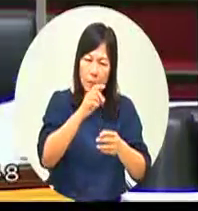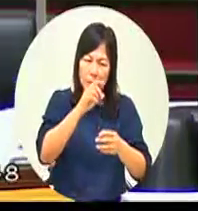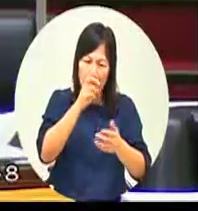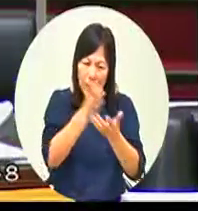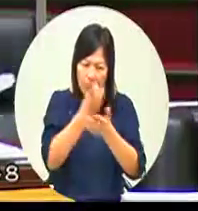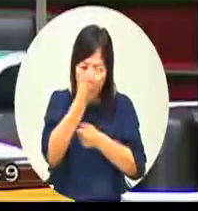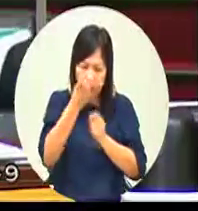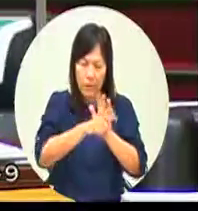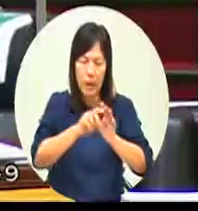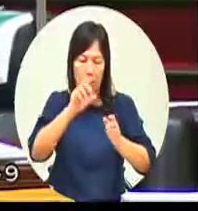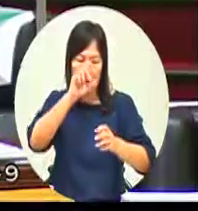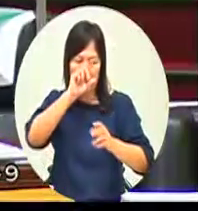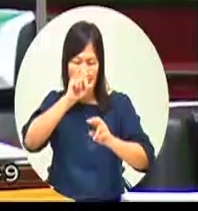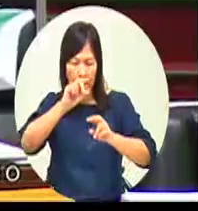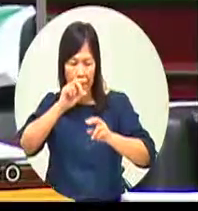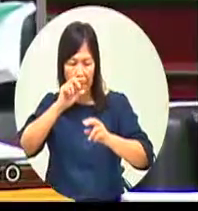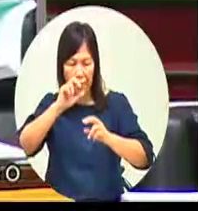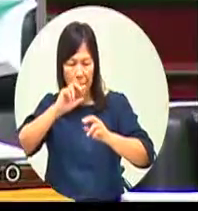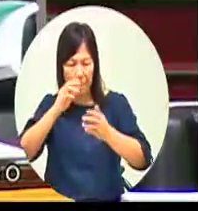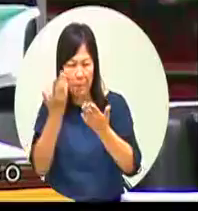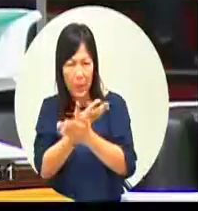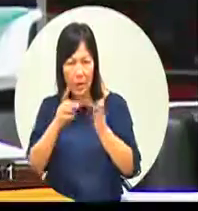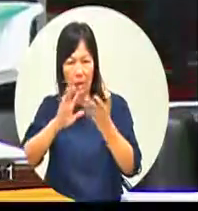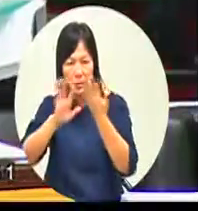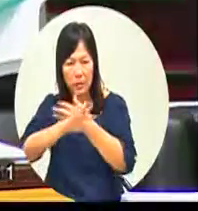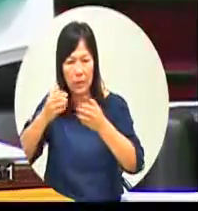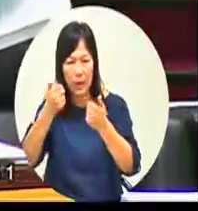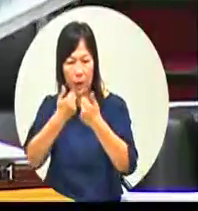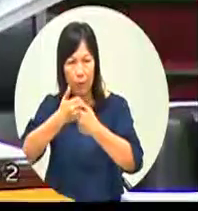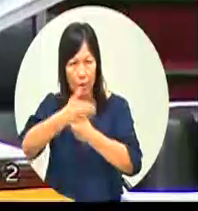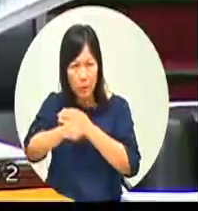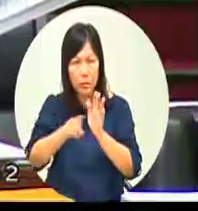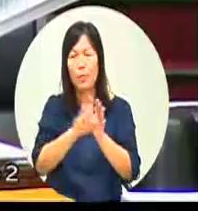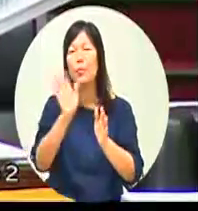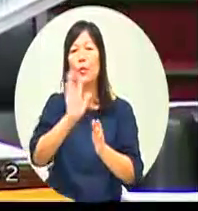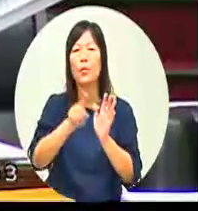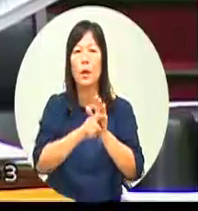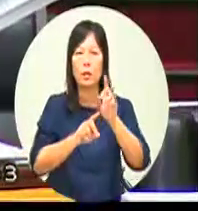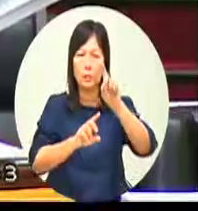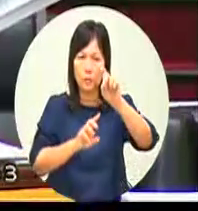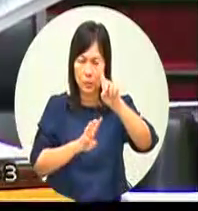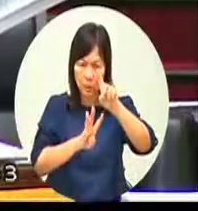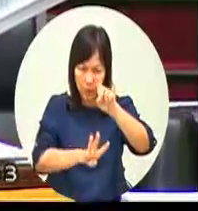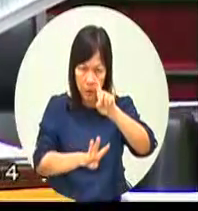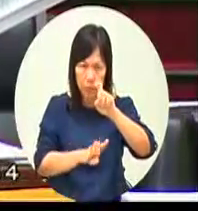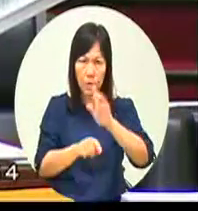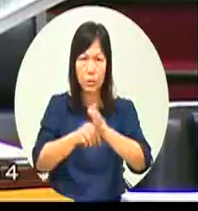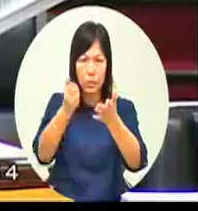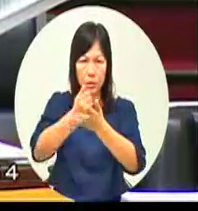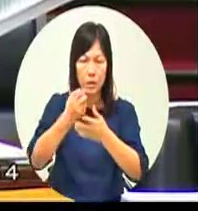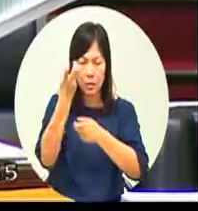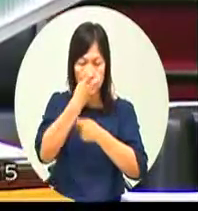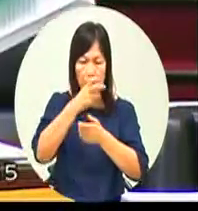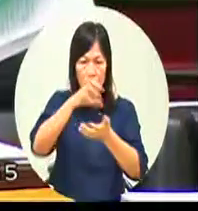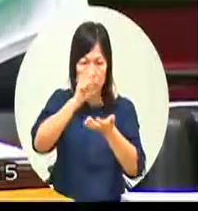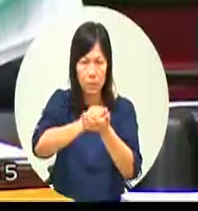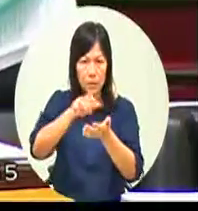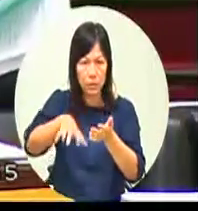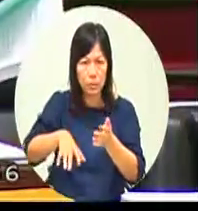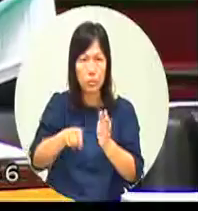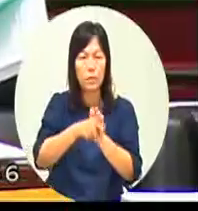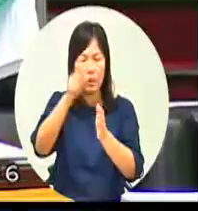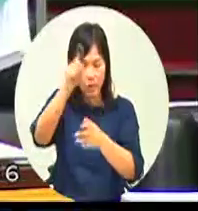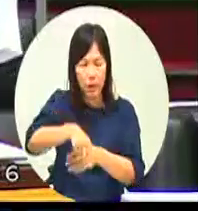其他的议程。就是在11月4日的时候，我们也请审计部高雄市审计